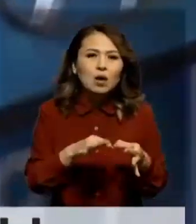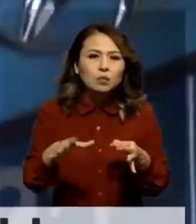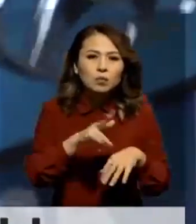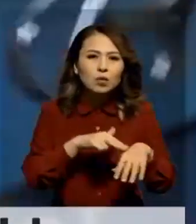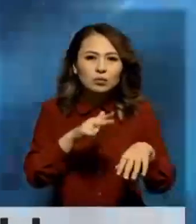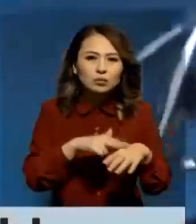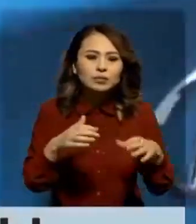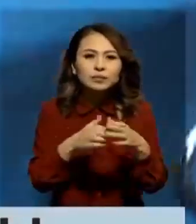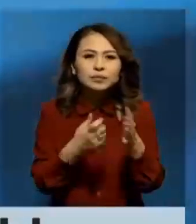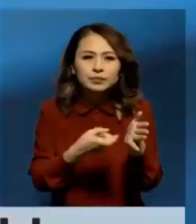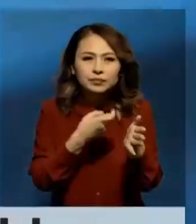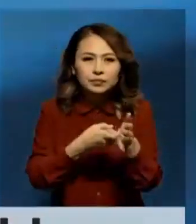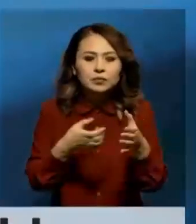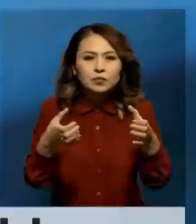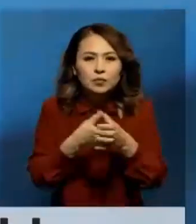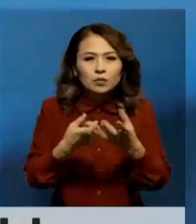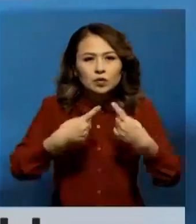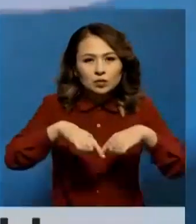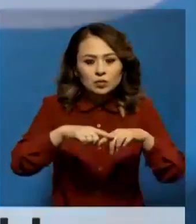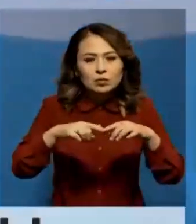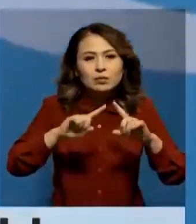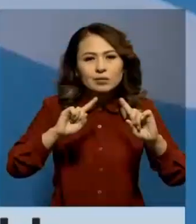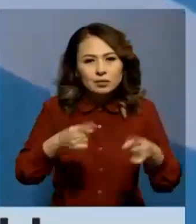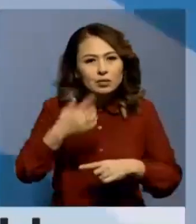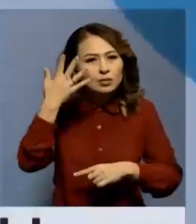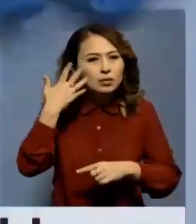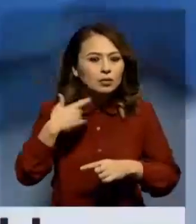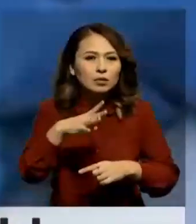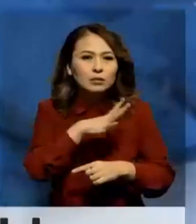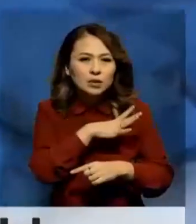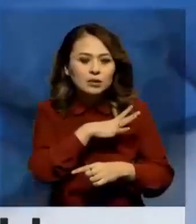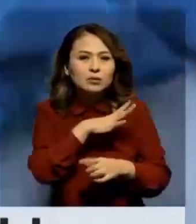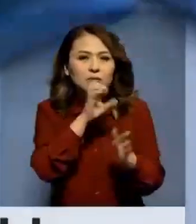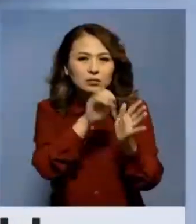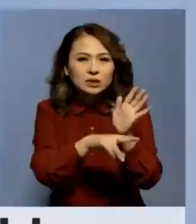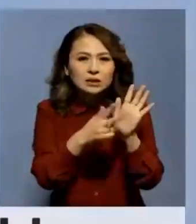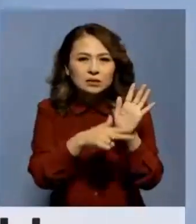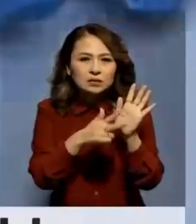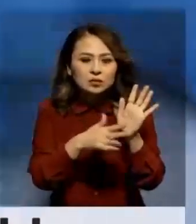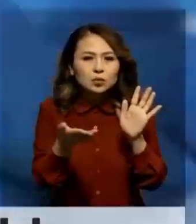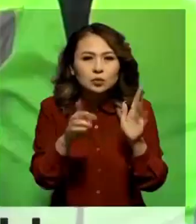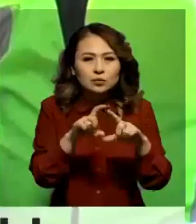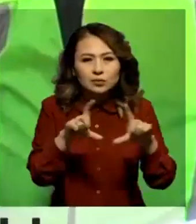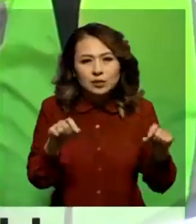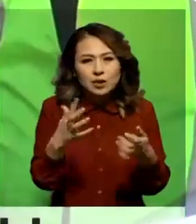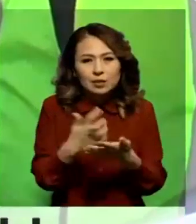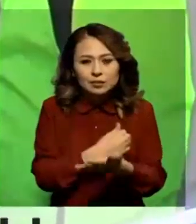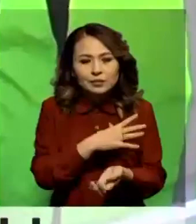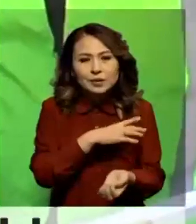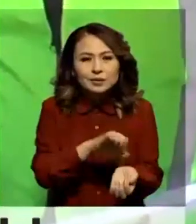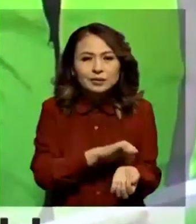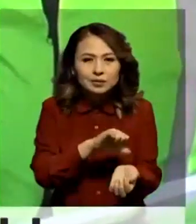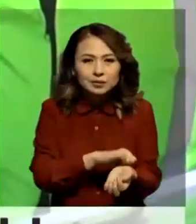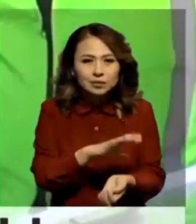тергеуі. Жедел тобы ұсталған азаматты жеке тінту барысында 19 зат салынған 80 дана түйіншек тәркіледі. Күдікті